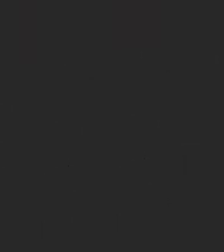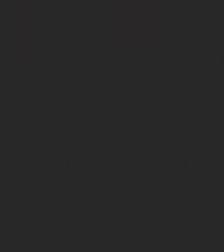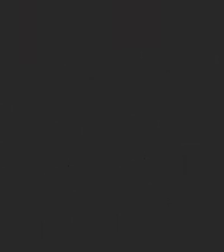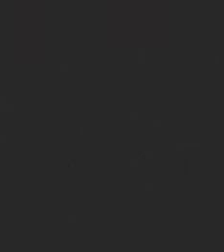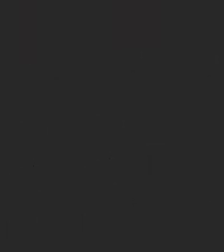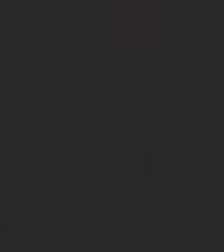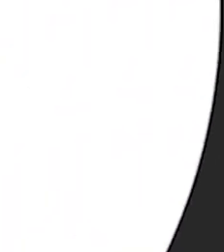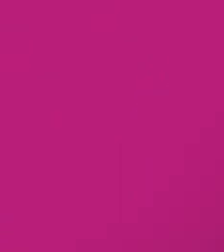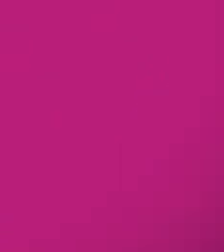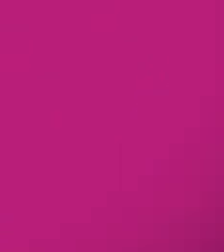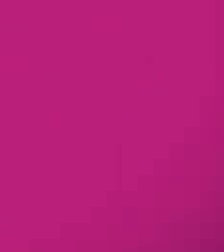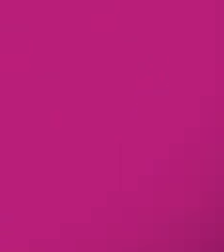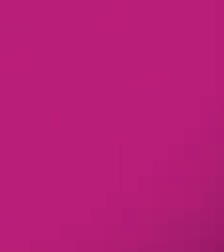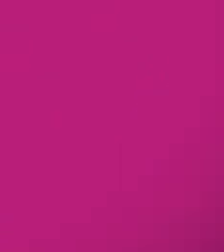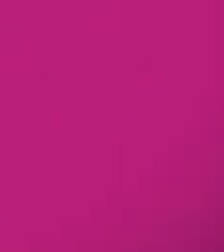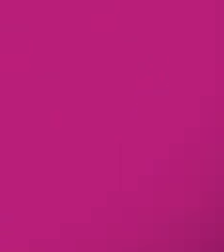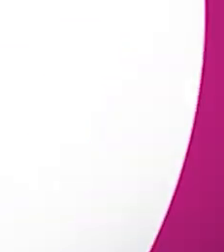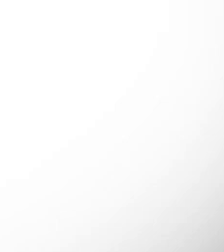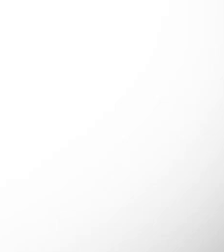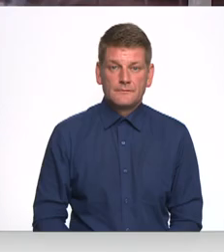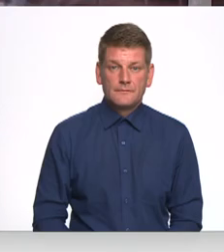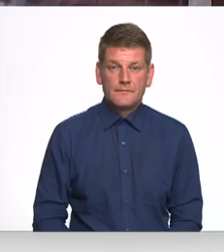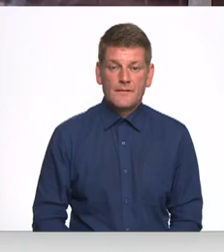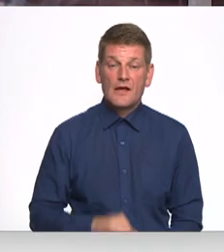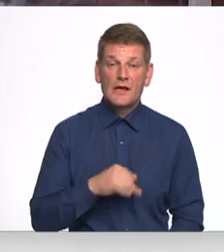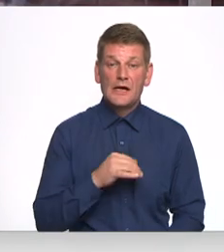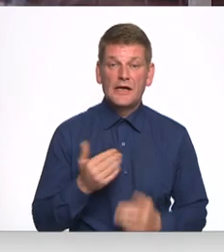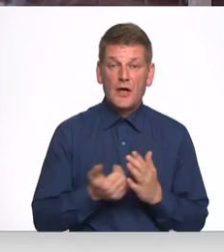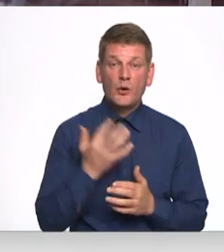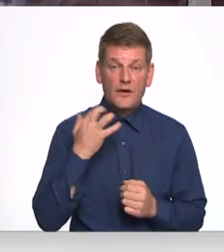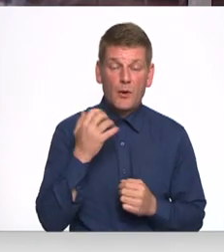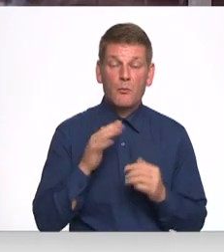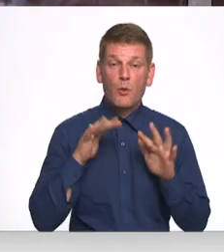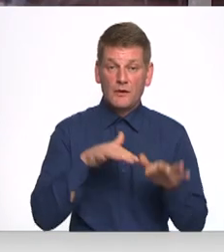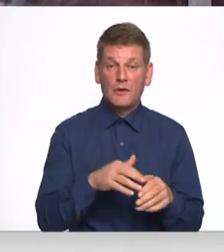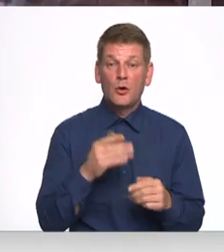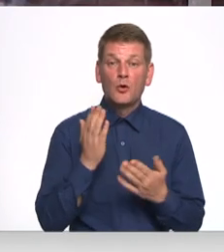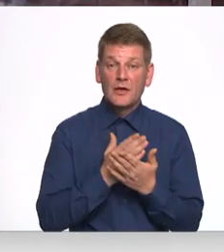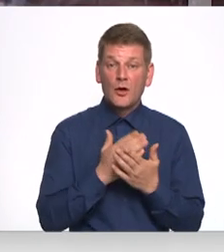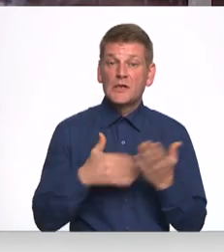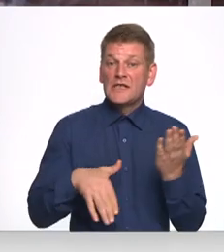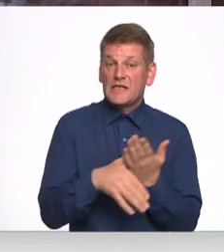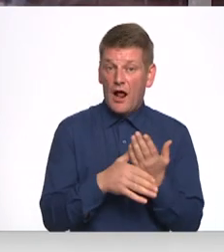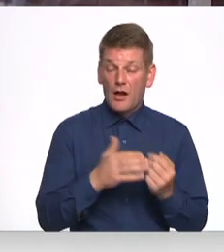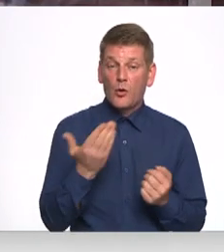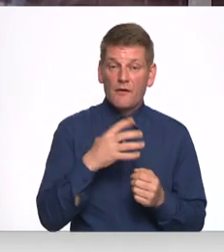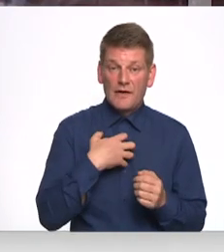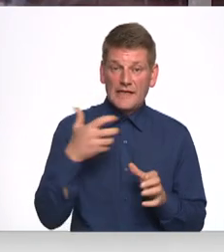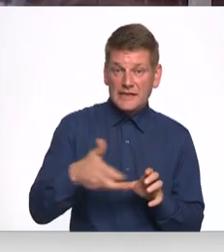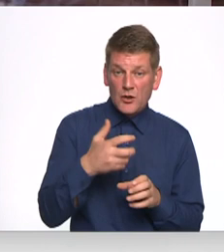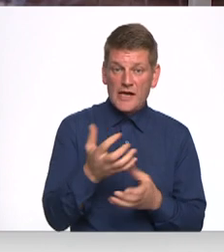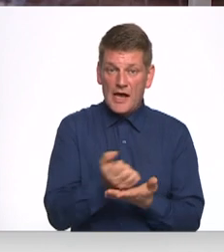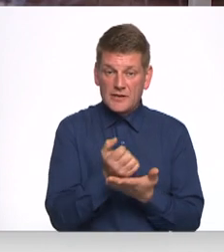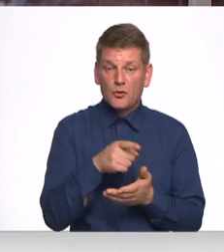Re! Viss ēters ir te! Jaunķemera pludmalē notikusi talka, kuras dalībniekiem bija jāizrok un jāizravē